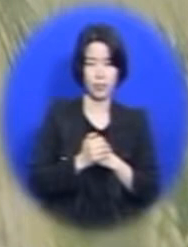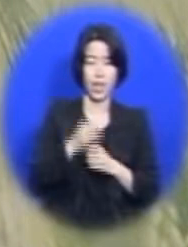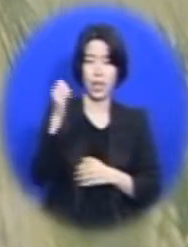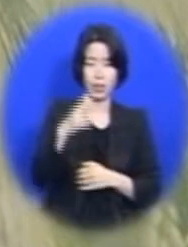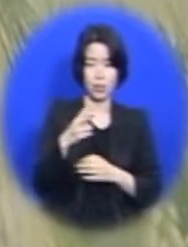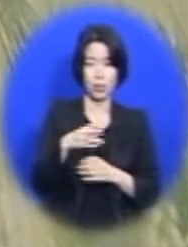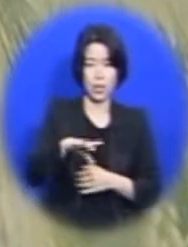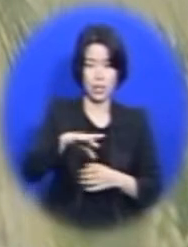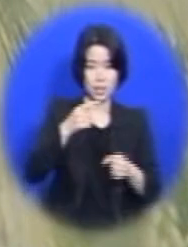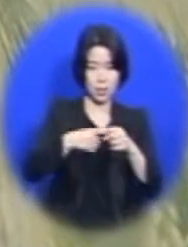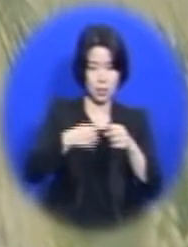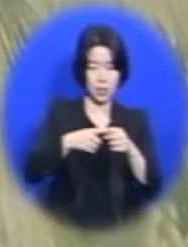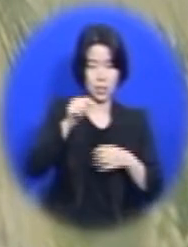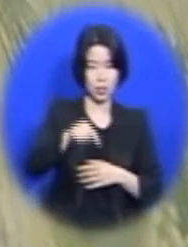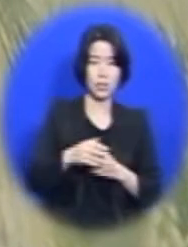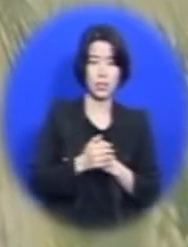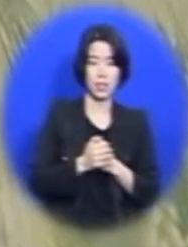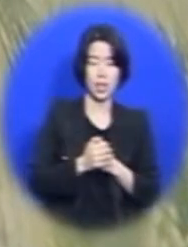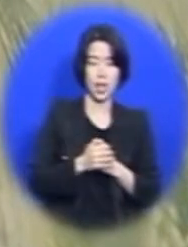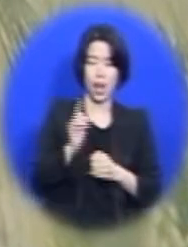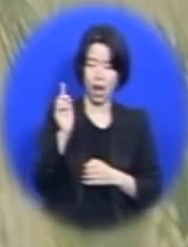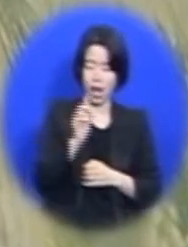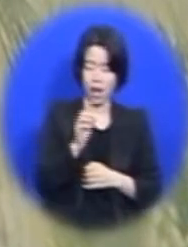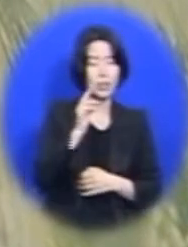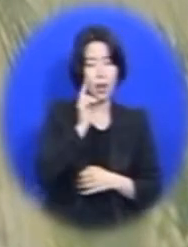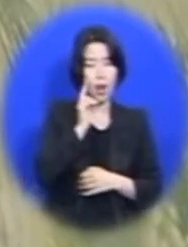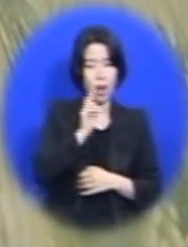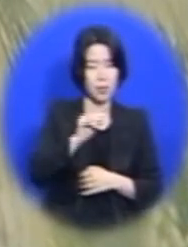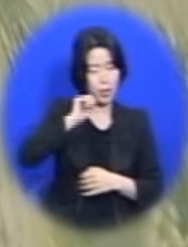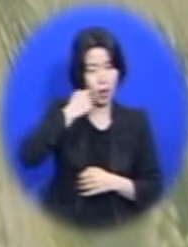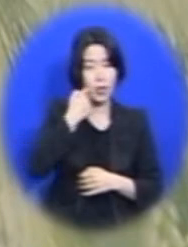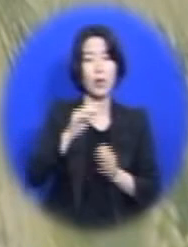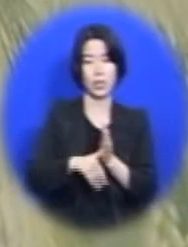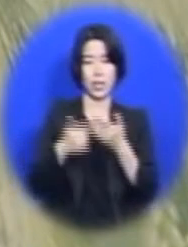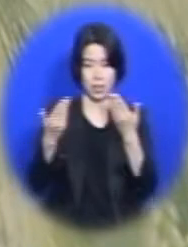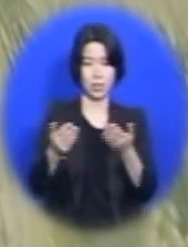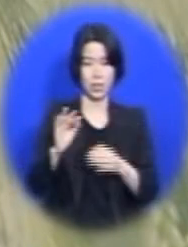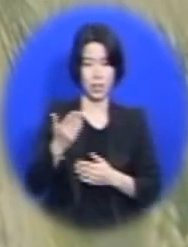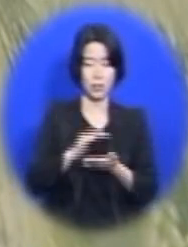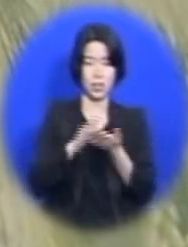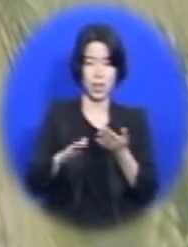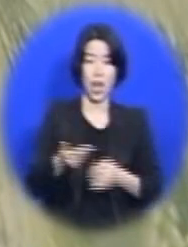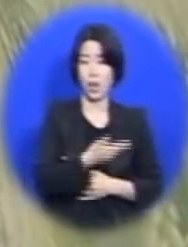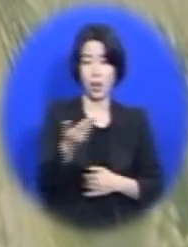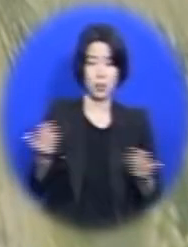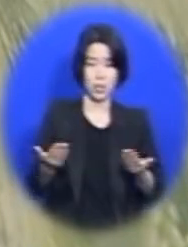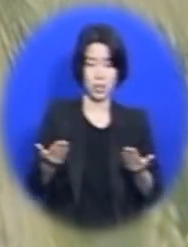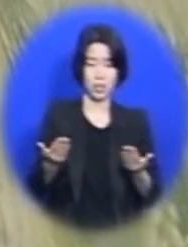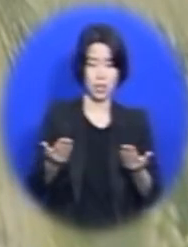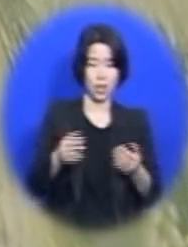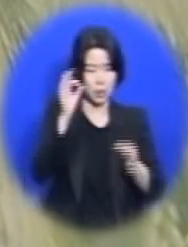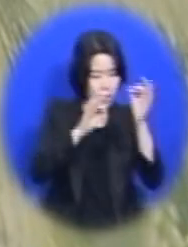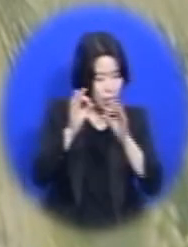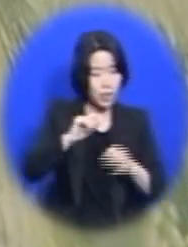또 이 첫 번째 것은 아주 어려울 때 드리는 겁니다. 여러분, 직장 구하지